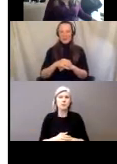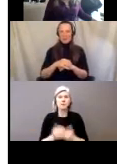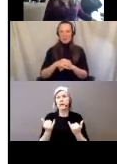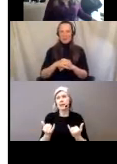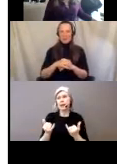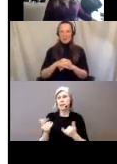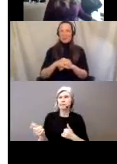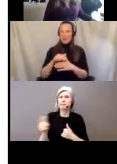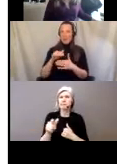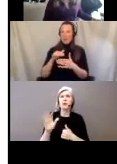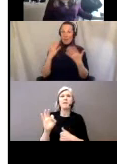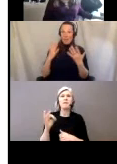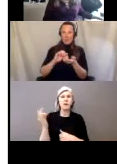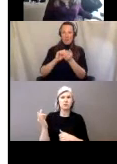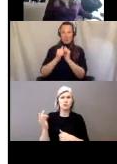Alors, quelques questions en français?